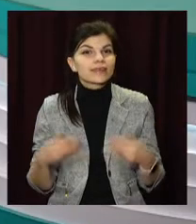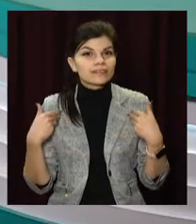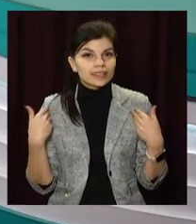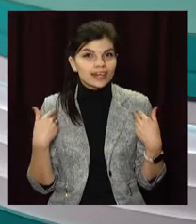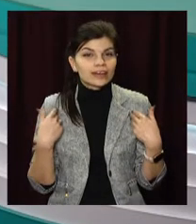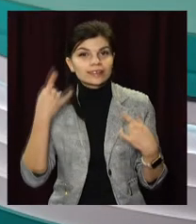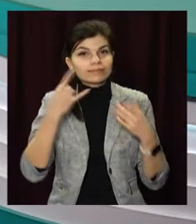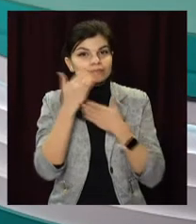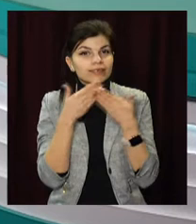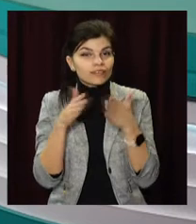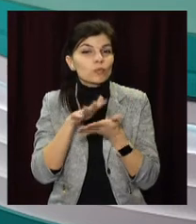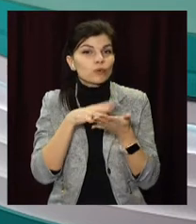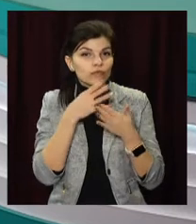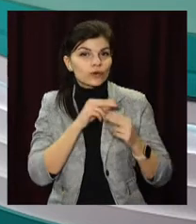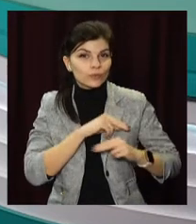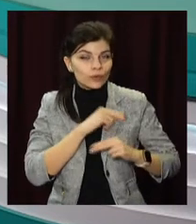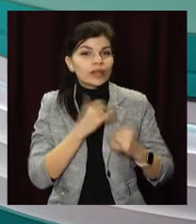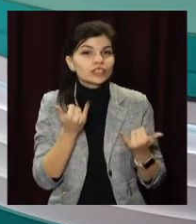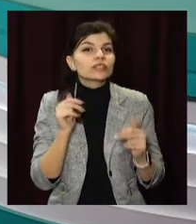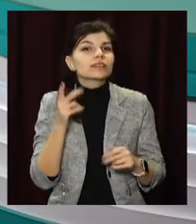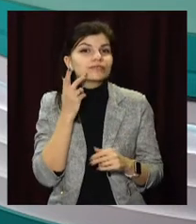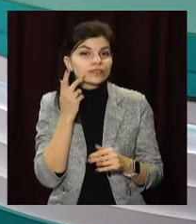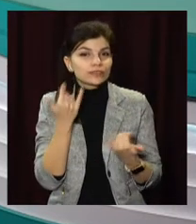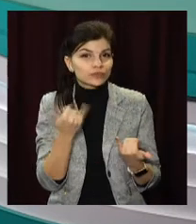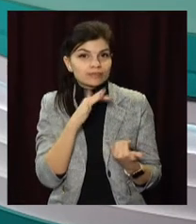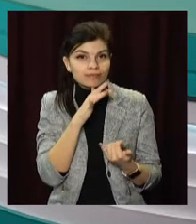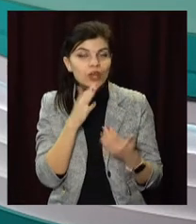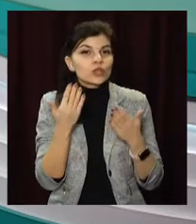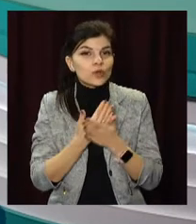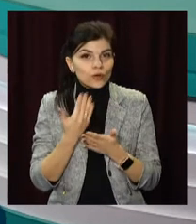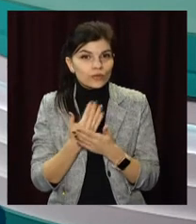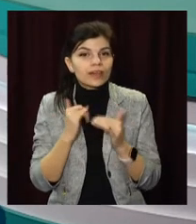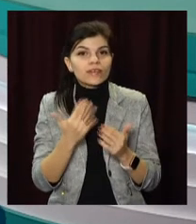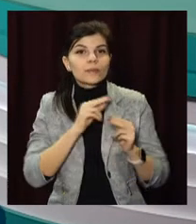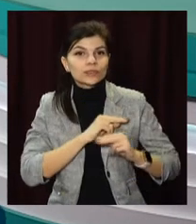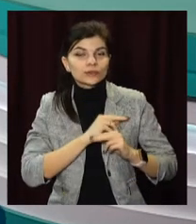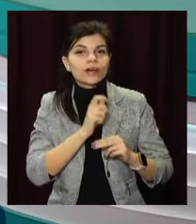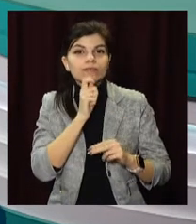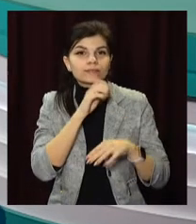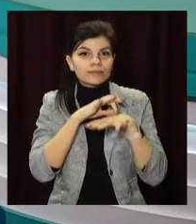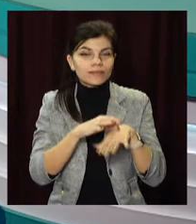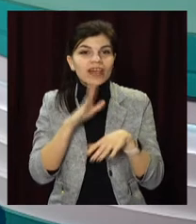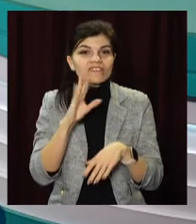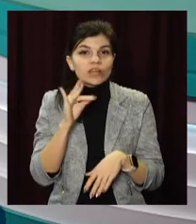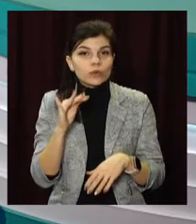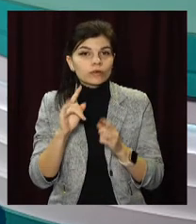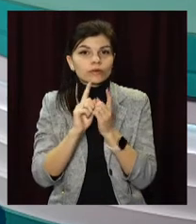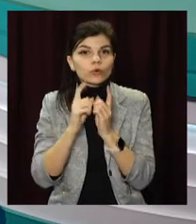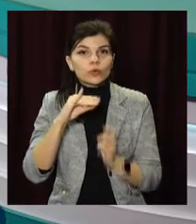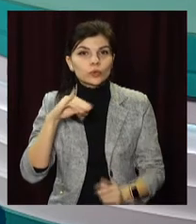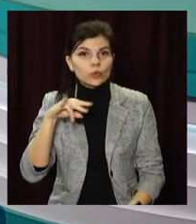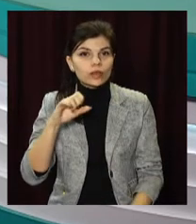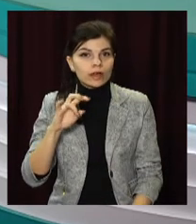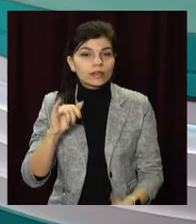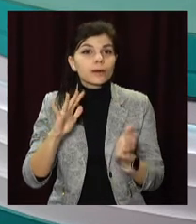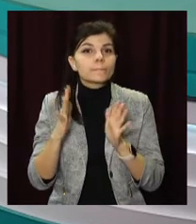Вітаю, відкритий продовжую свою роботу. І зараз, як завжди, у цій порі новини. Для вас працюють Вікторія Вахрушина та сурдоперекладачка Юліана Пуговкіна. І про